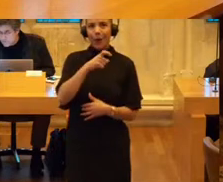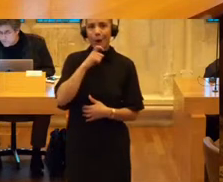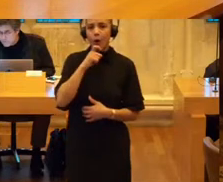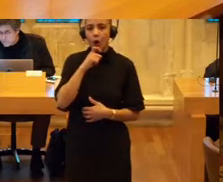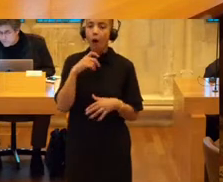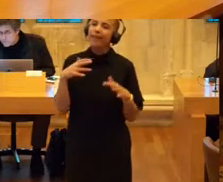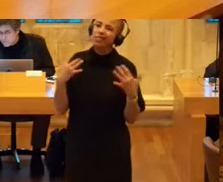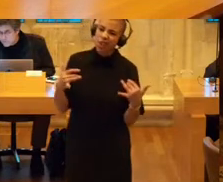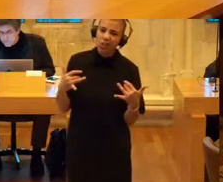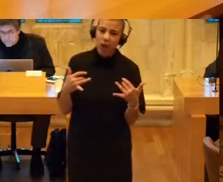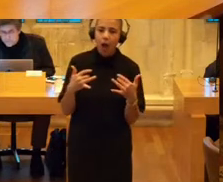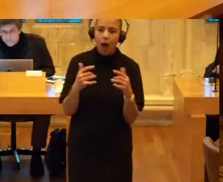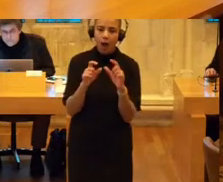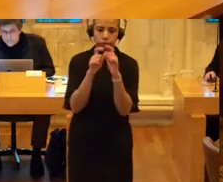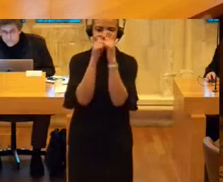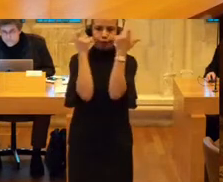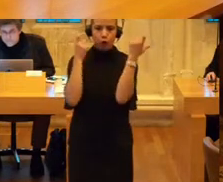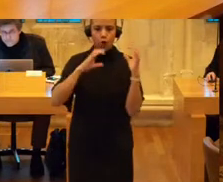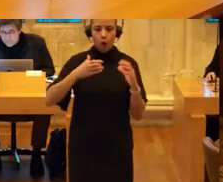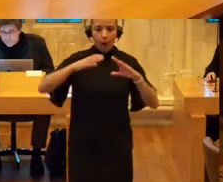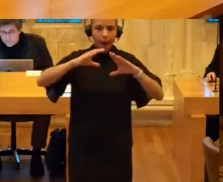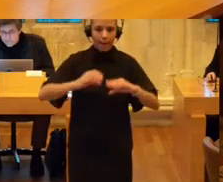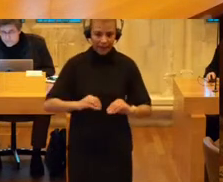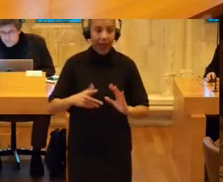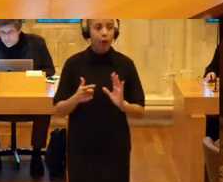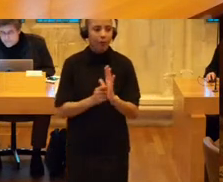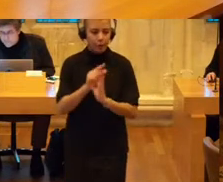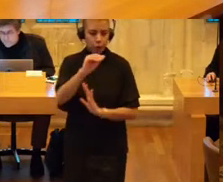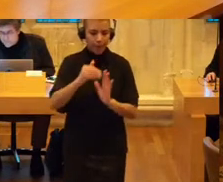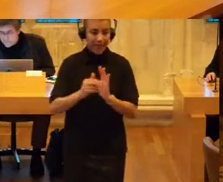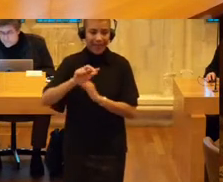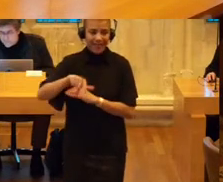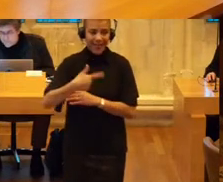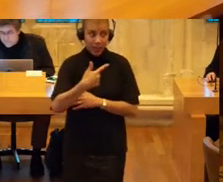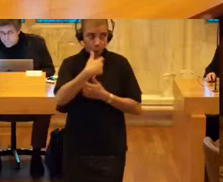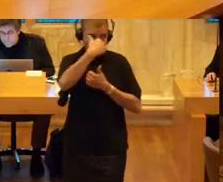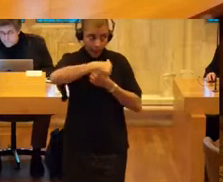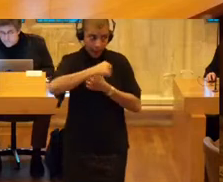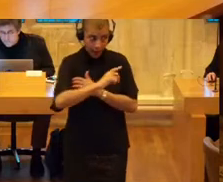qu'en 2013, vous avez dû supporter,